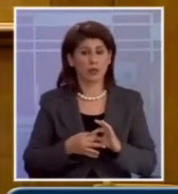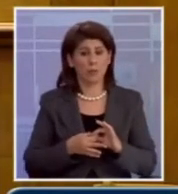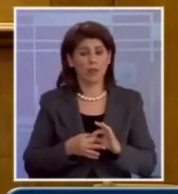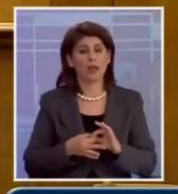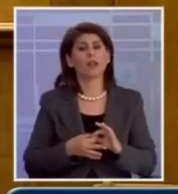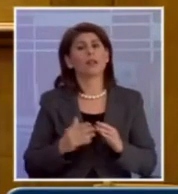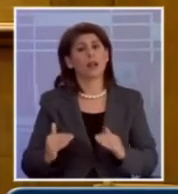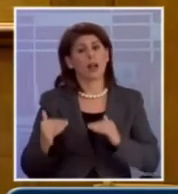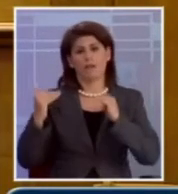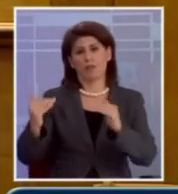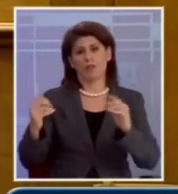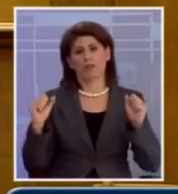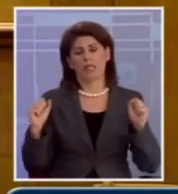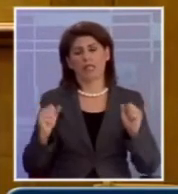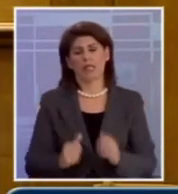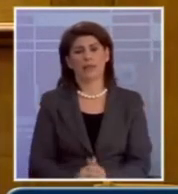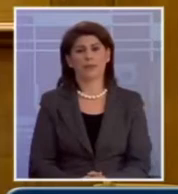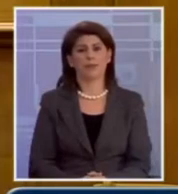να αναβαθμίσουμε.